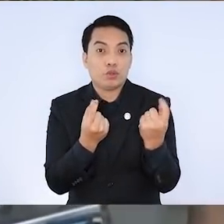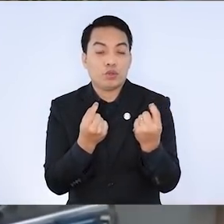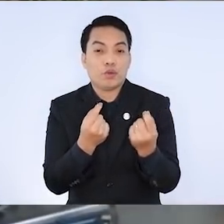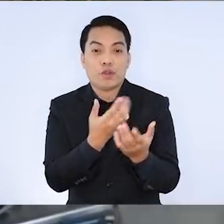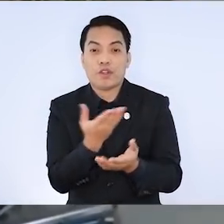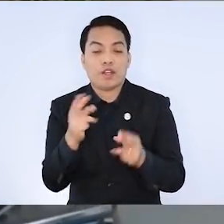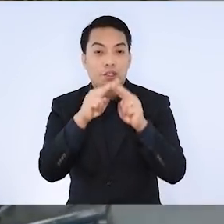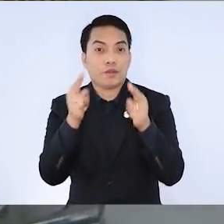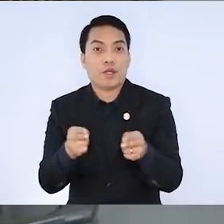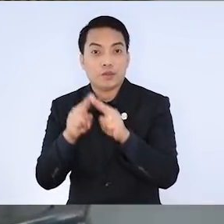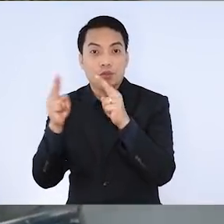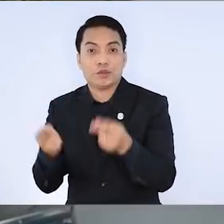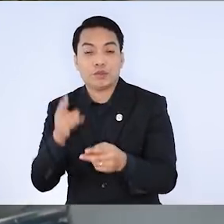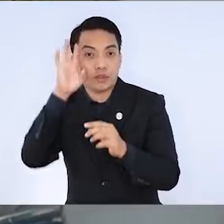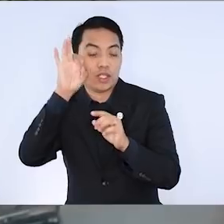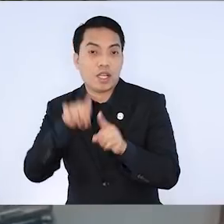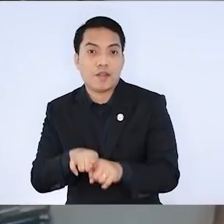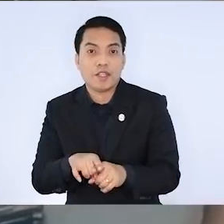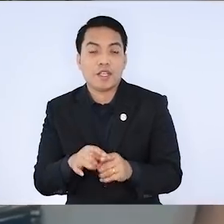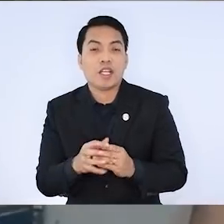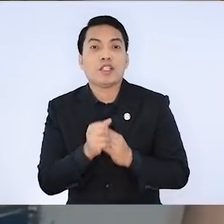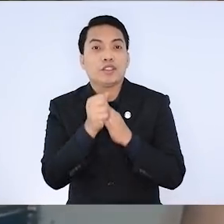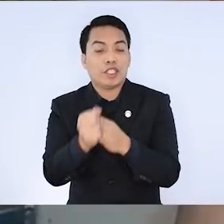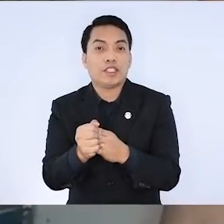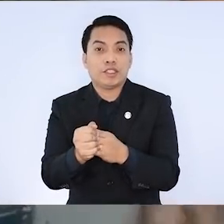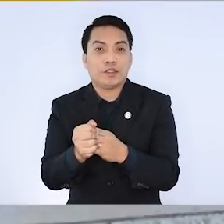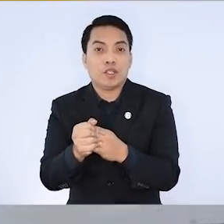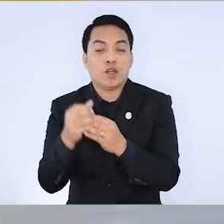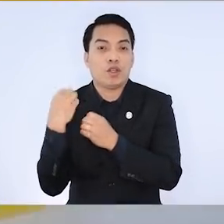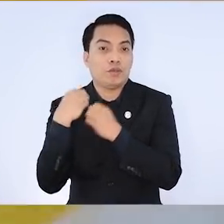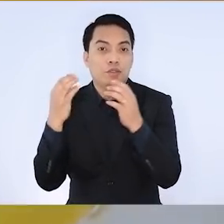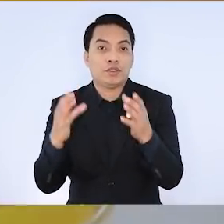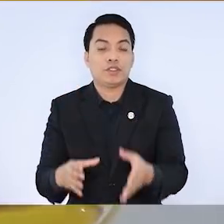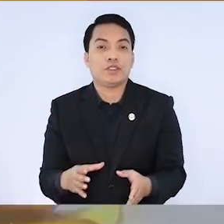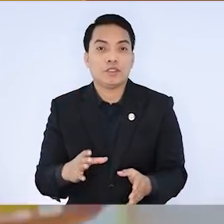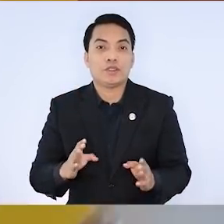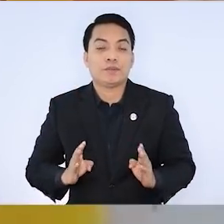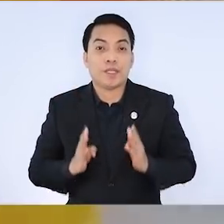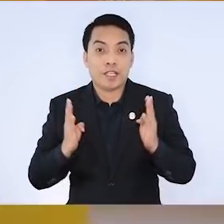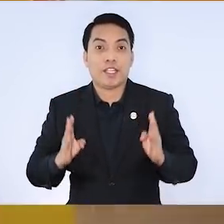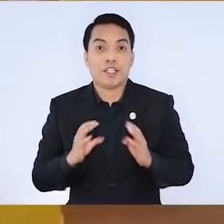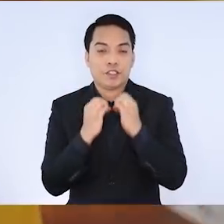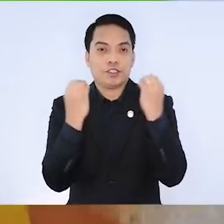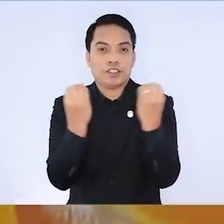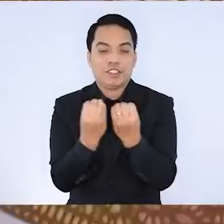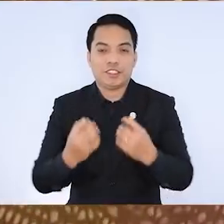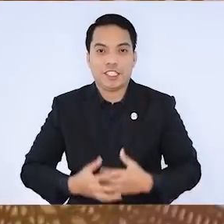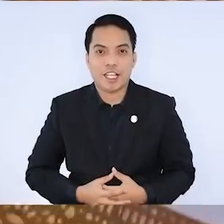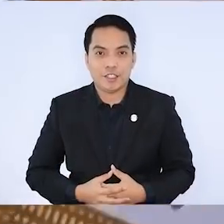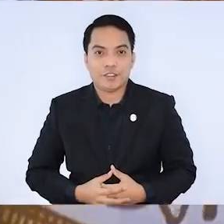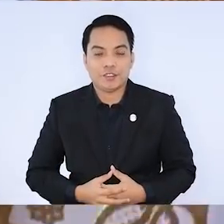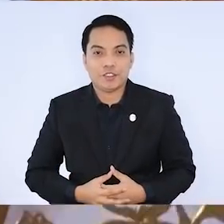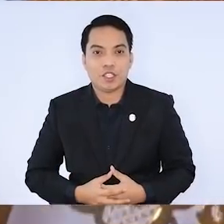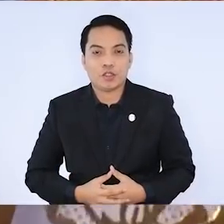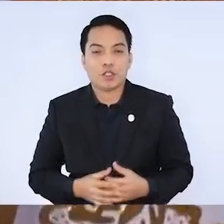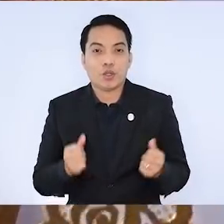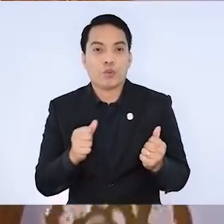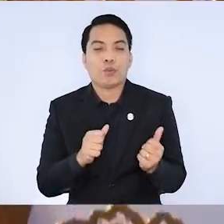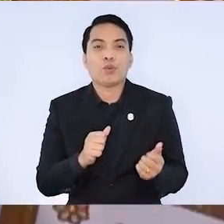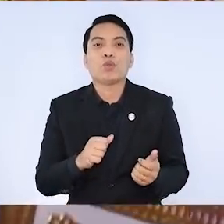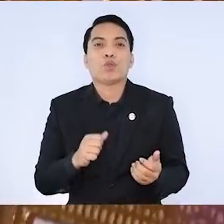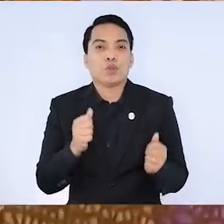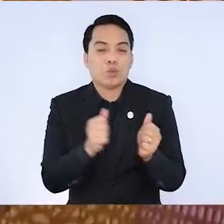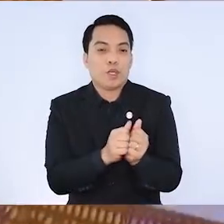kanya-kanyang bahay ng mga kapatid na pinangunahan naman ng mga may tungkulin sa kapisan ng binhi. Tampok ang iba't ibang